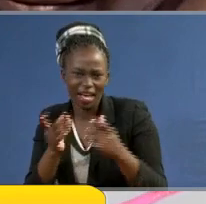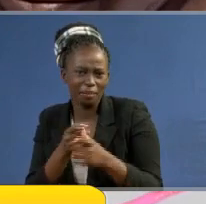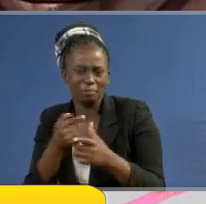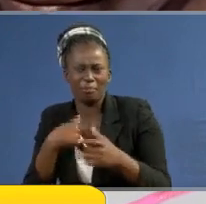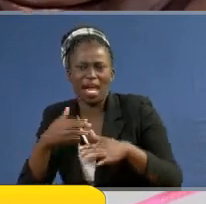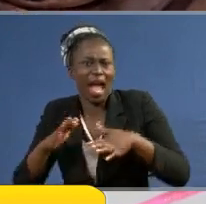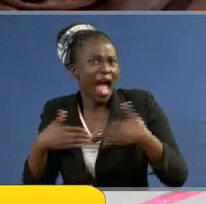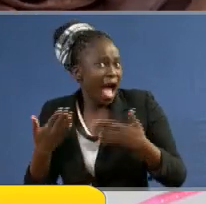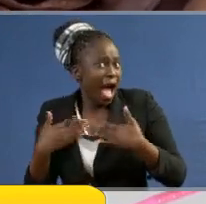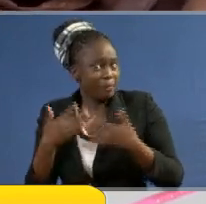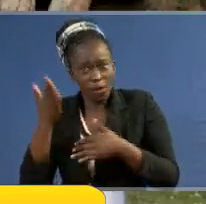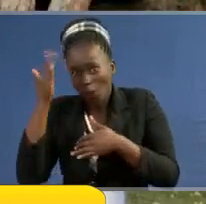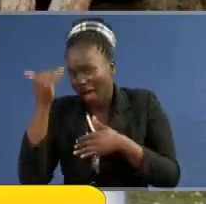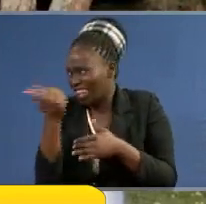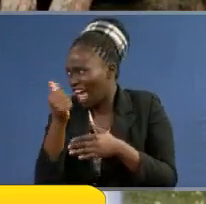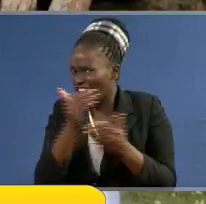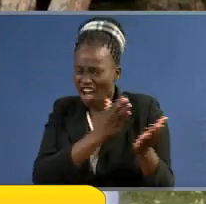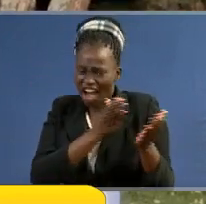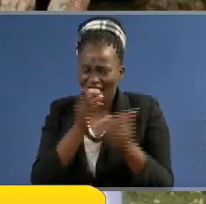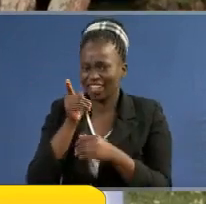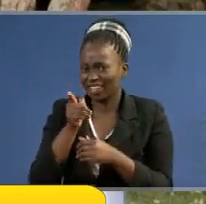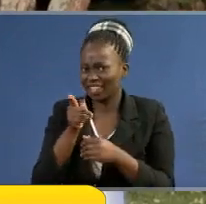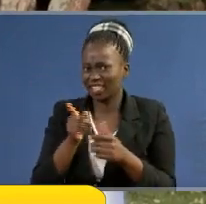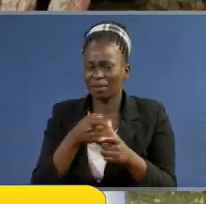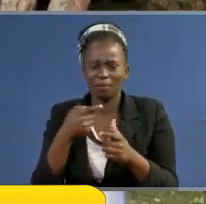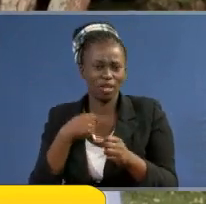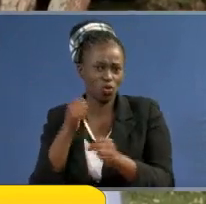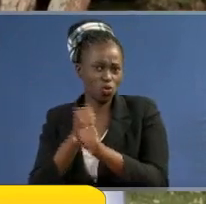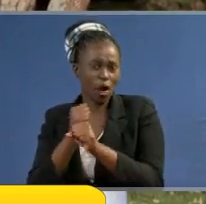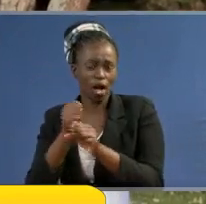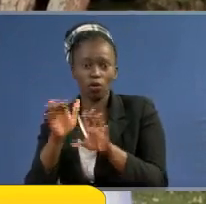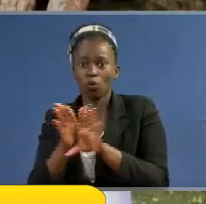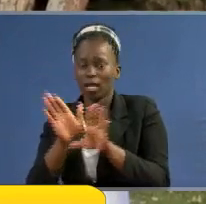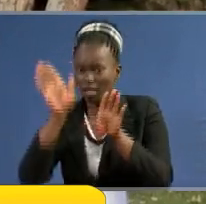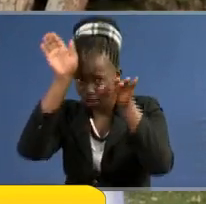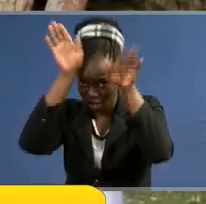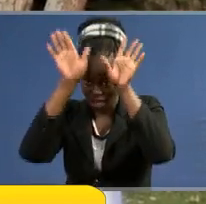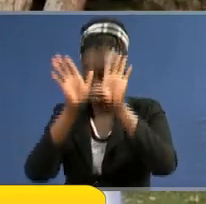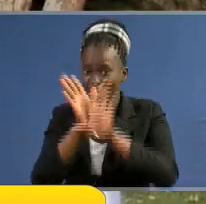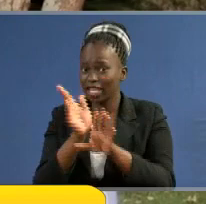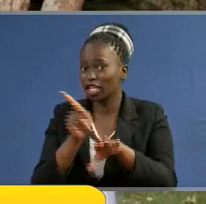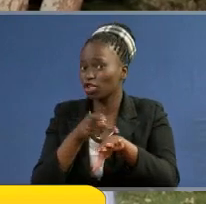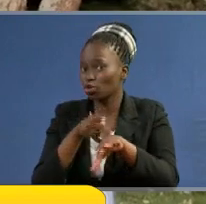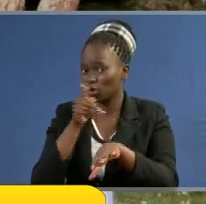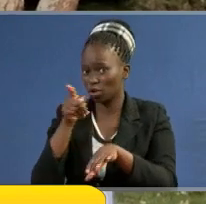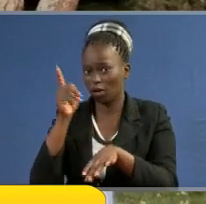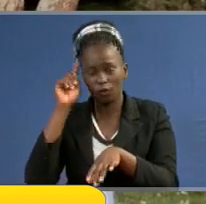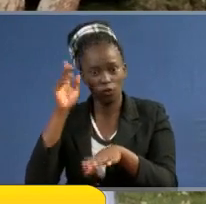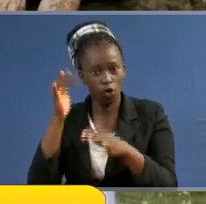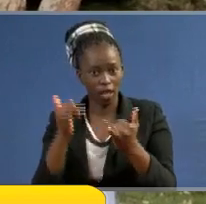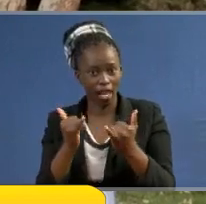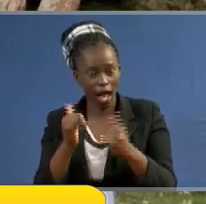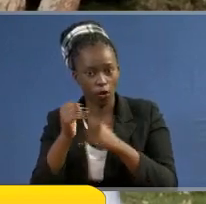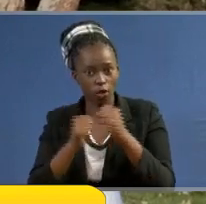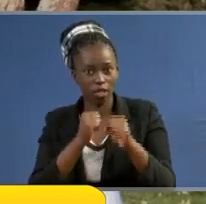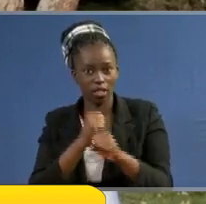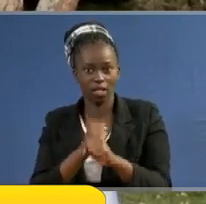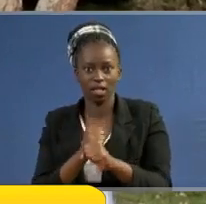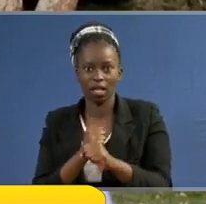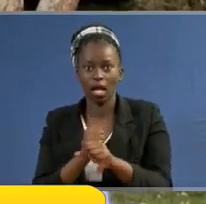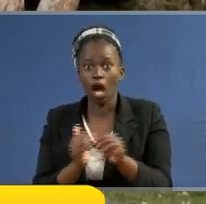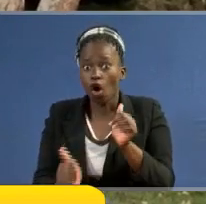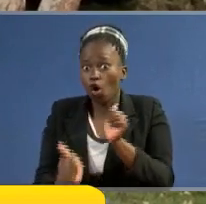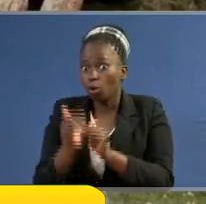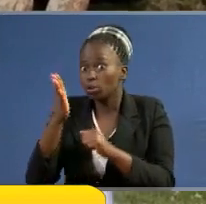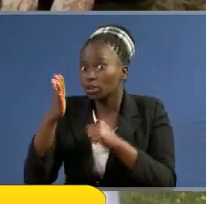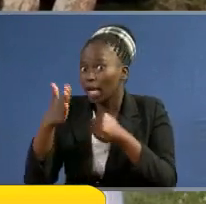juu sijaibebwa na punda. Mimi nafanya kazi na punda hapa Kikuyu kwa muda sasa wa miaka almost